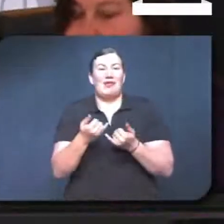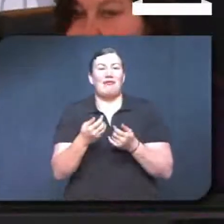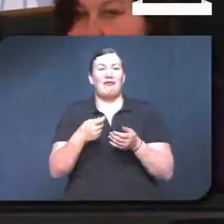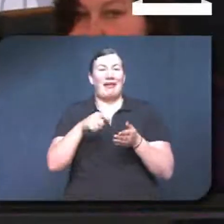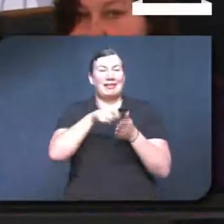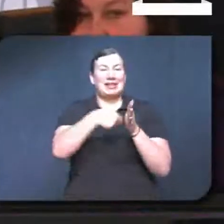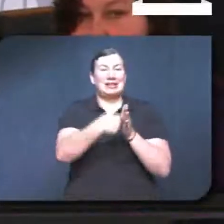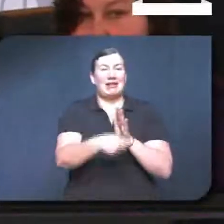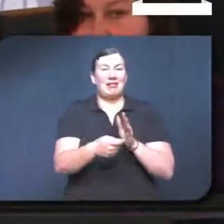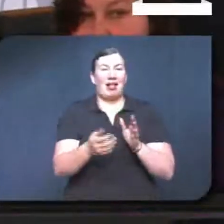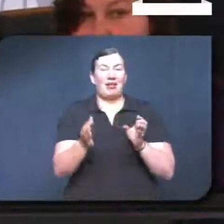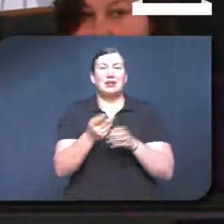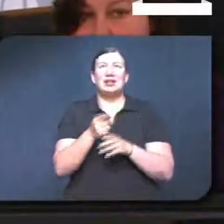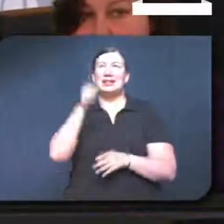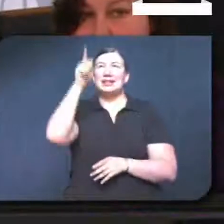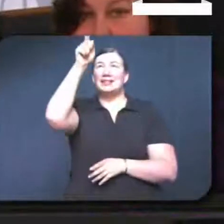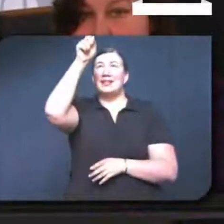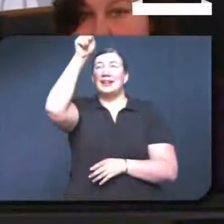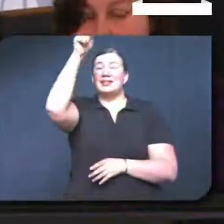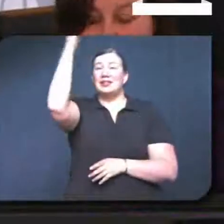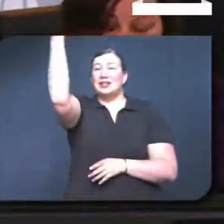Wahlprogramm zu machen